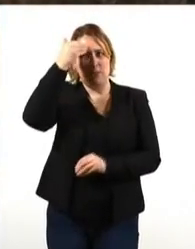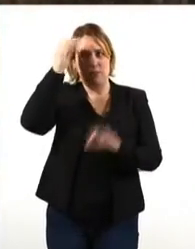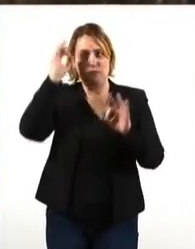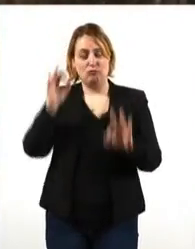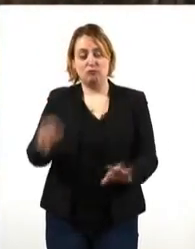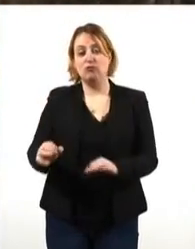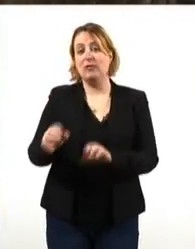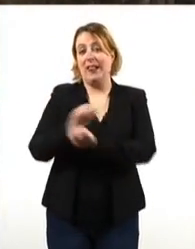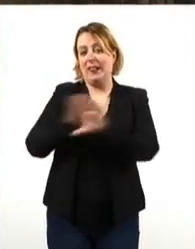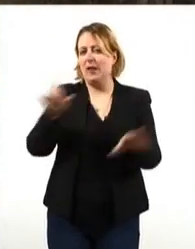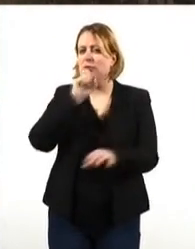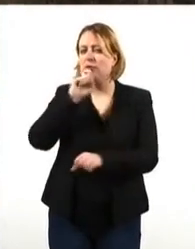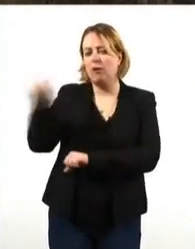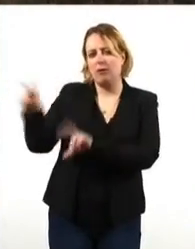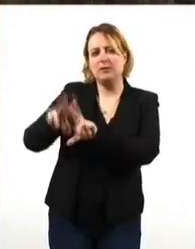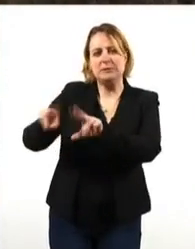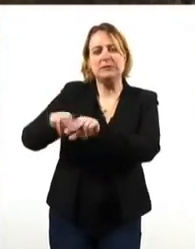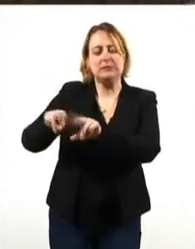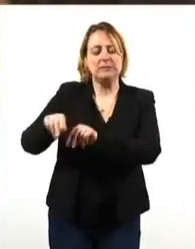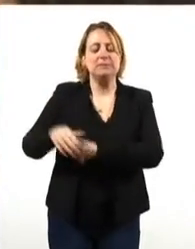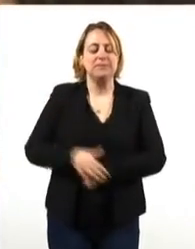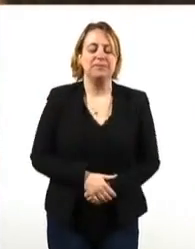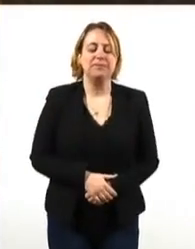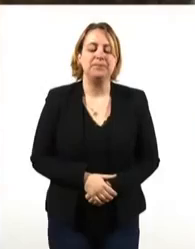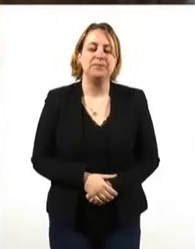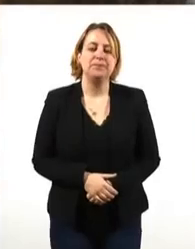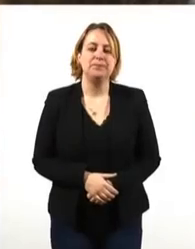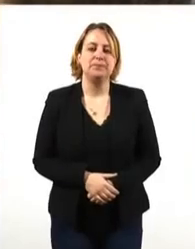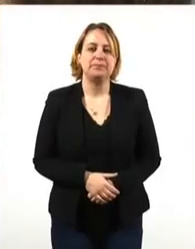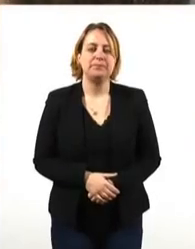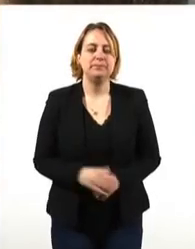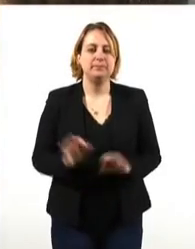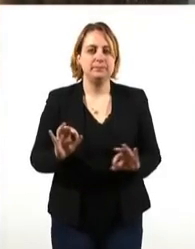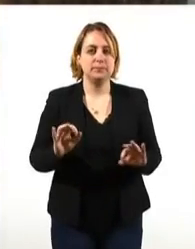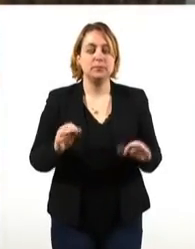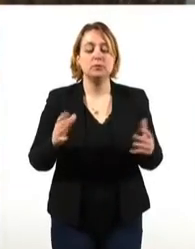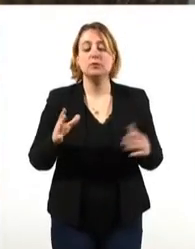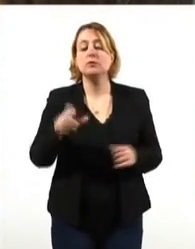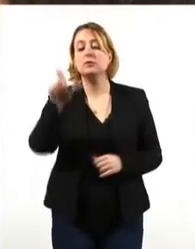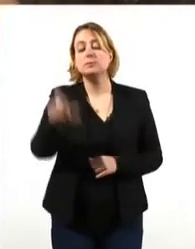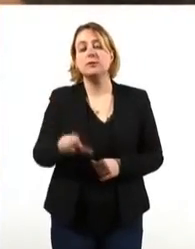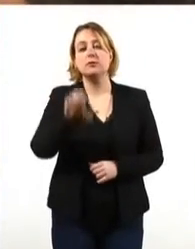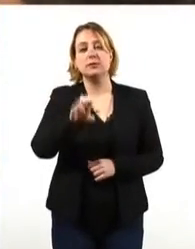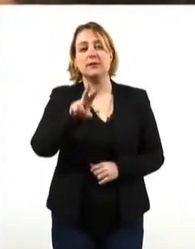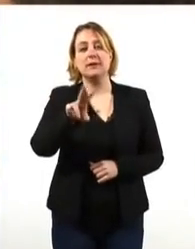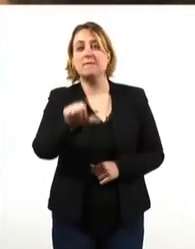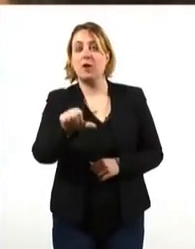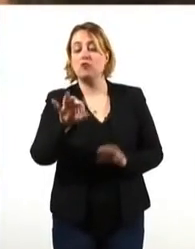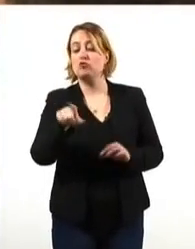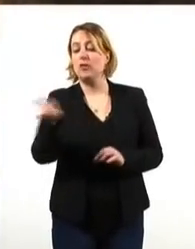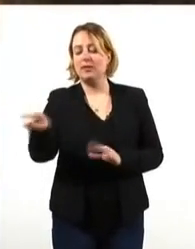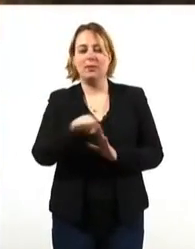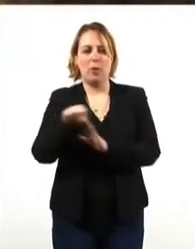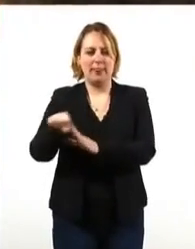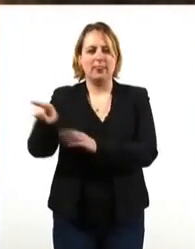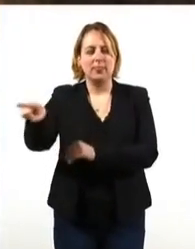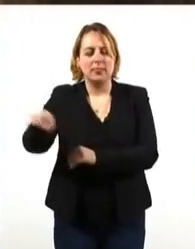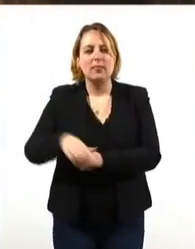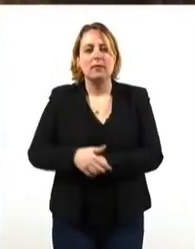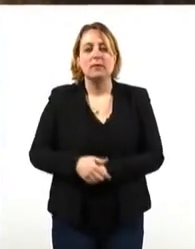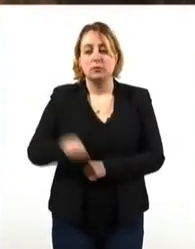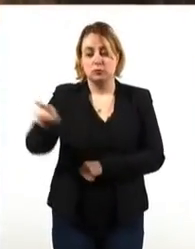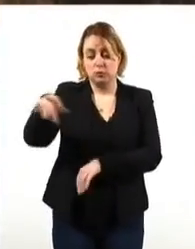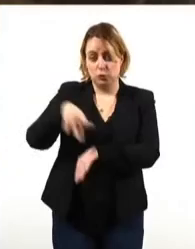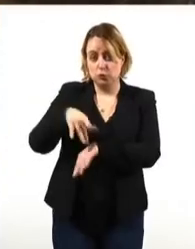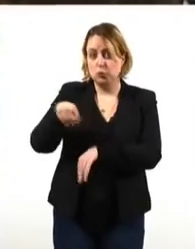que tu citais Claire tout à l'heure. Là-dessus, on a Eva, qui est juste à ta droite, qui a été touchée